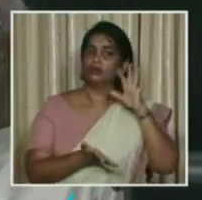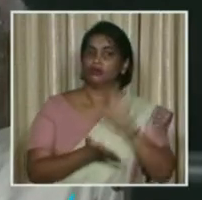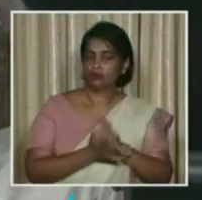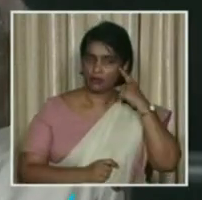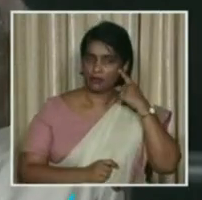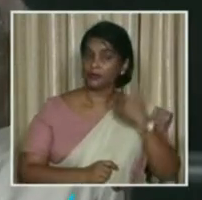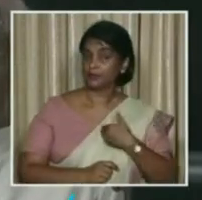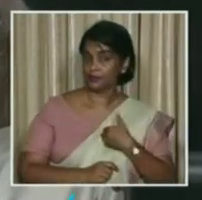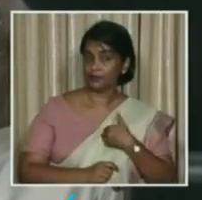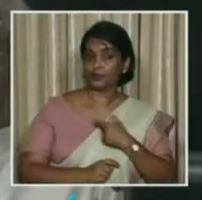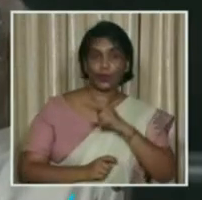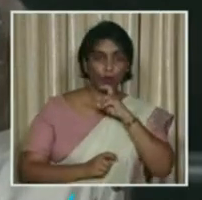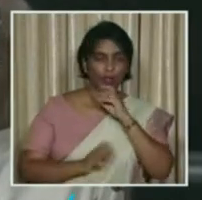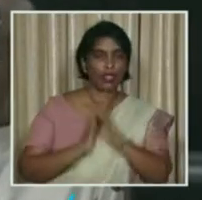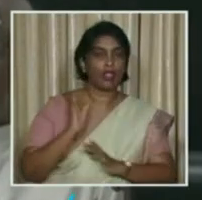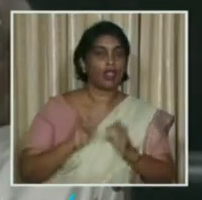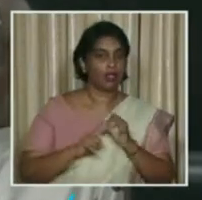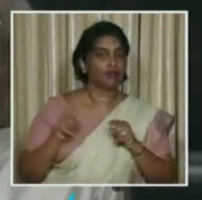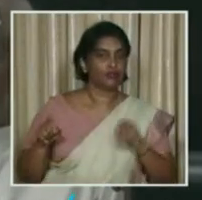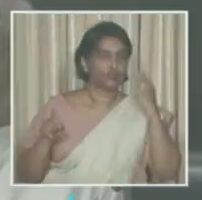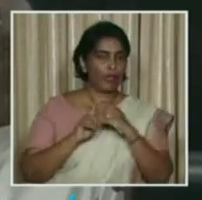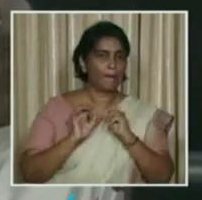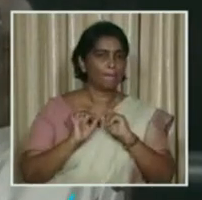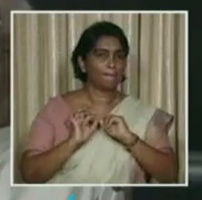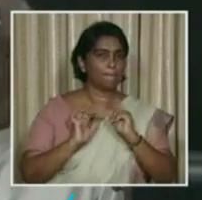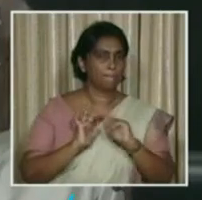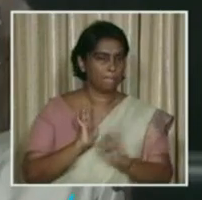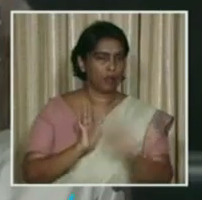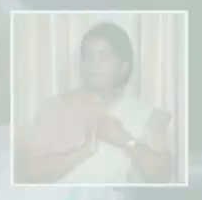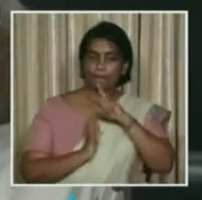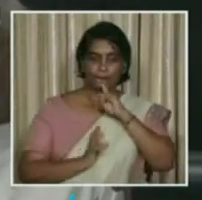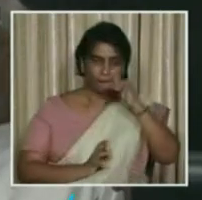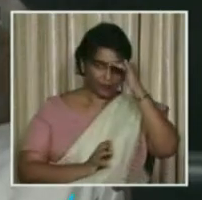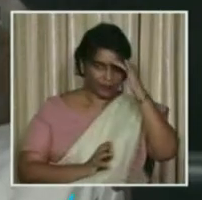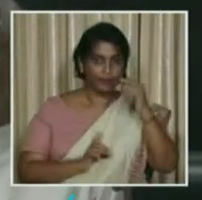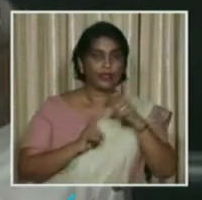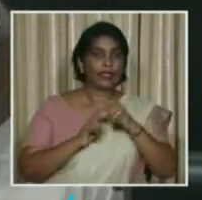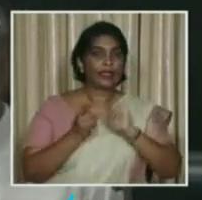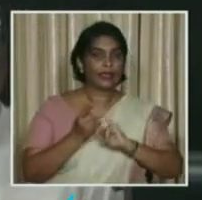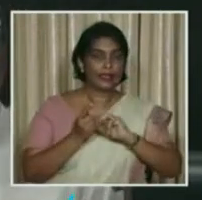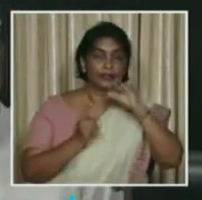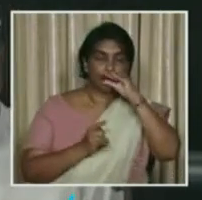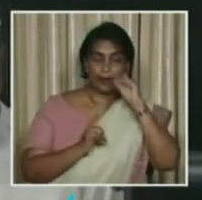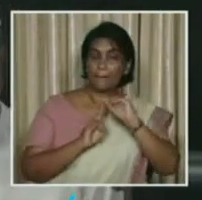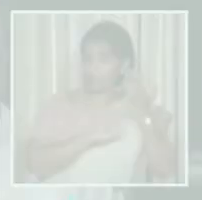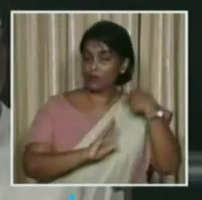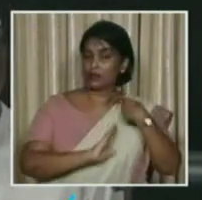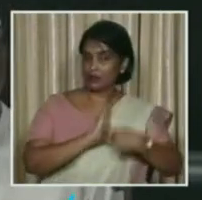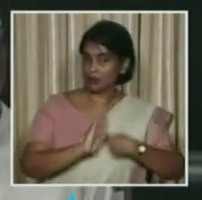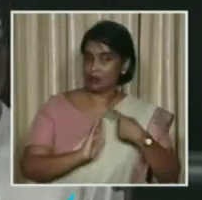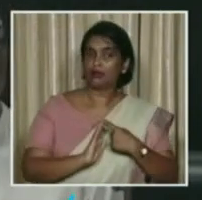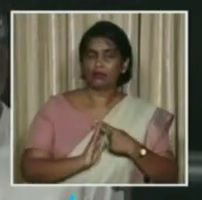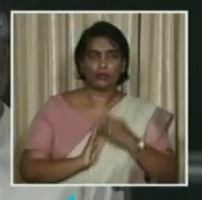ක්‍රියාවට නැංවීම අධිකරණ ඇමතුමා මේ පිළිබඳ කෙටුම්පත ළඟදීම ඉදිරිපත් කරයි. DS සේනනායක අගමැති සමයේ අපේ රටේ